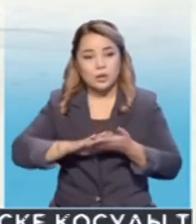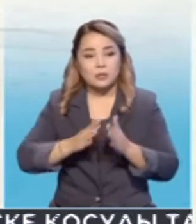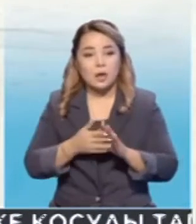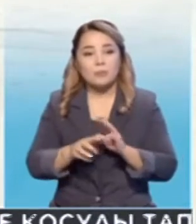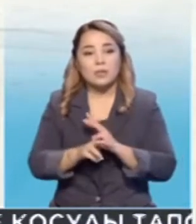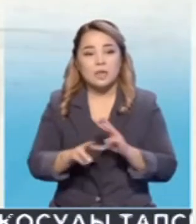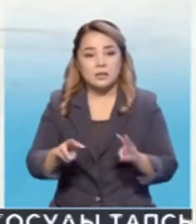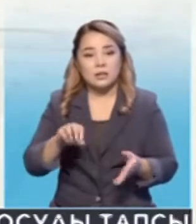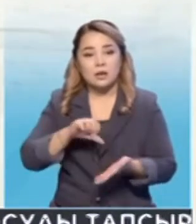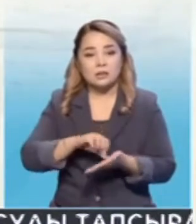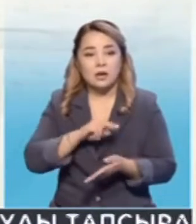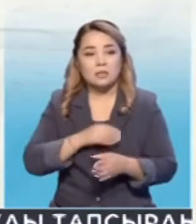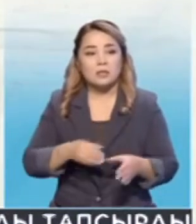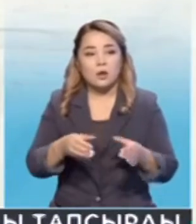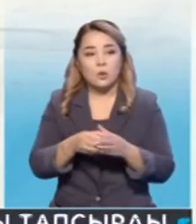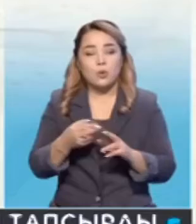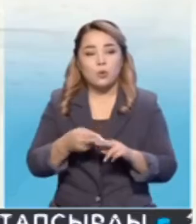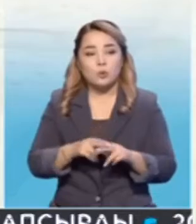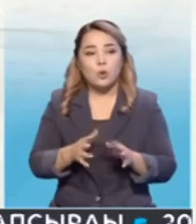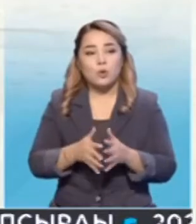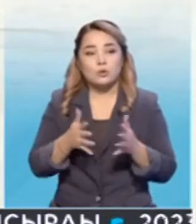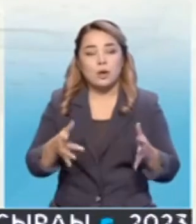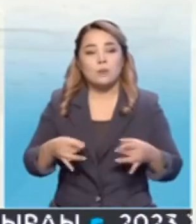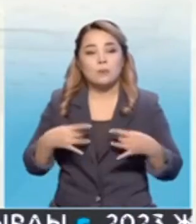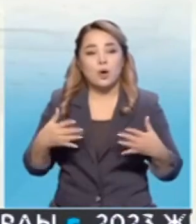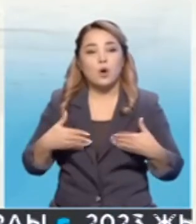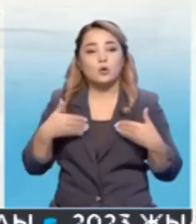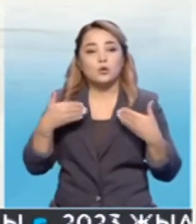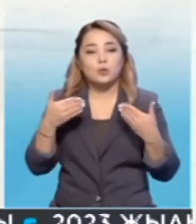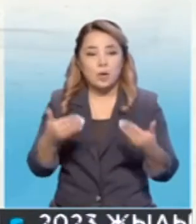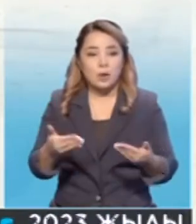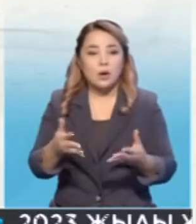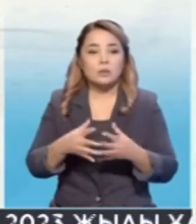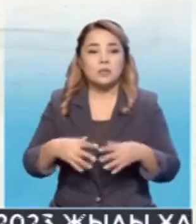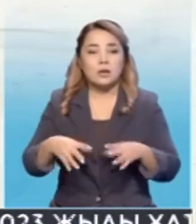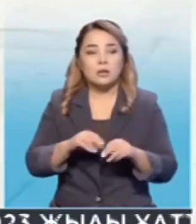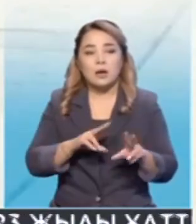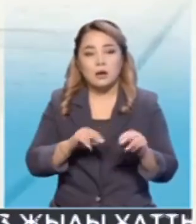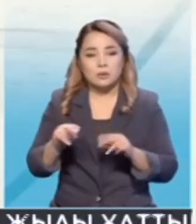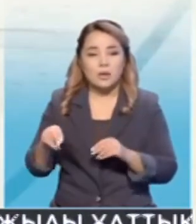министрлігінің істейтін әріптестерімді осы үлкен мерекесімен құттықтаймын. Отбасылары аман, денсаулық тілеймін.